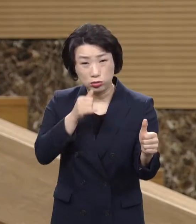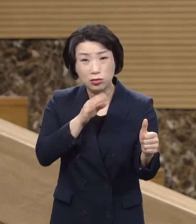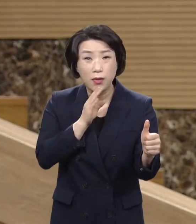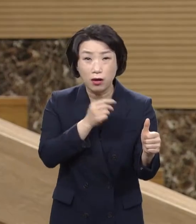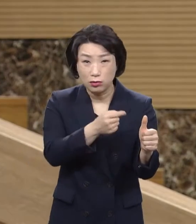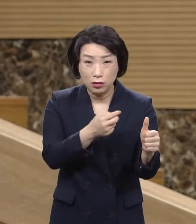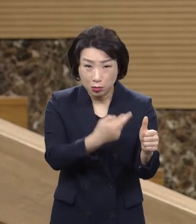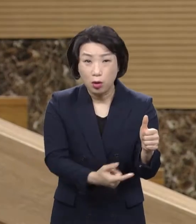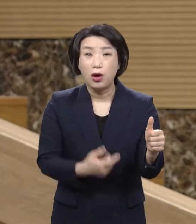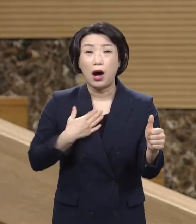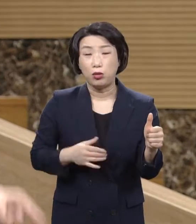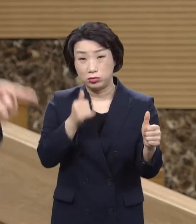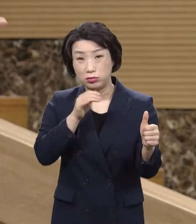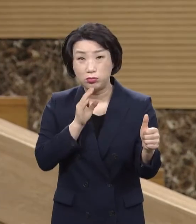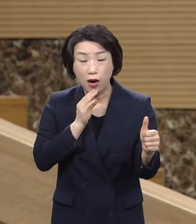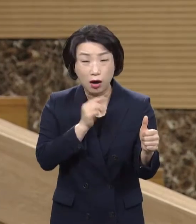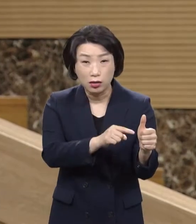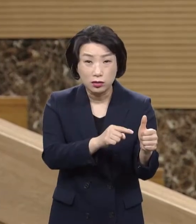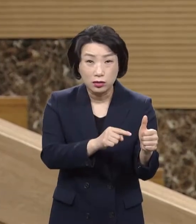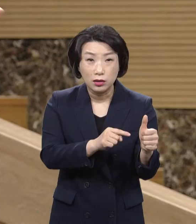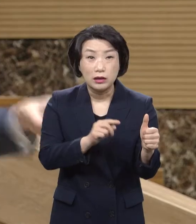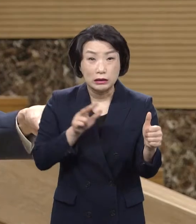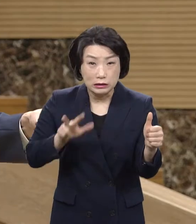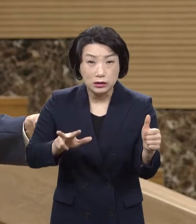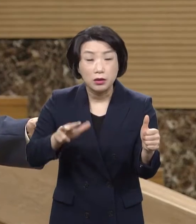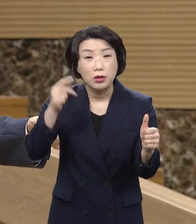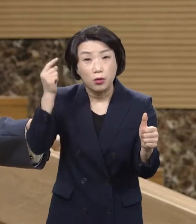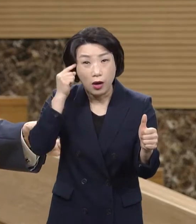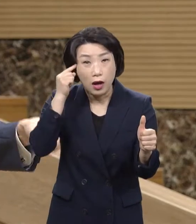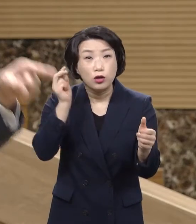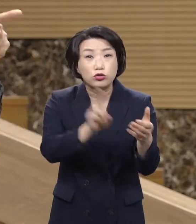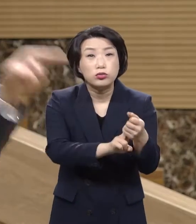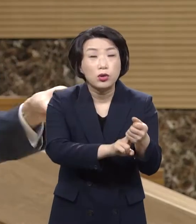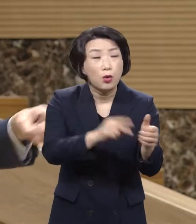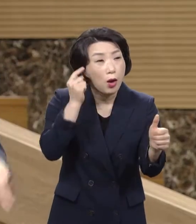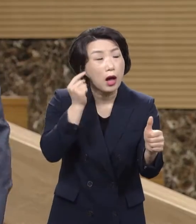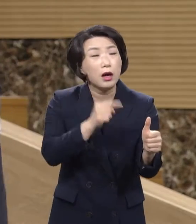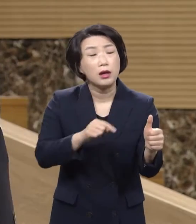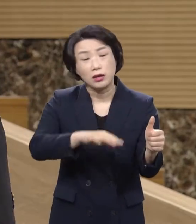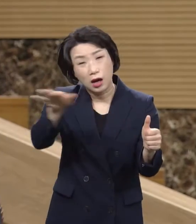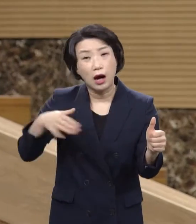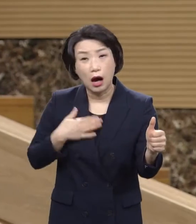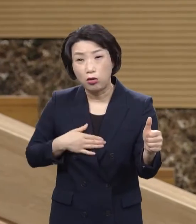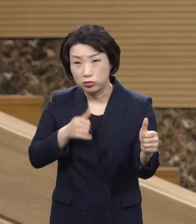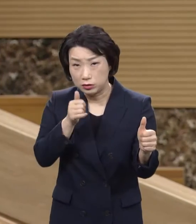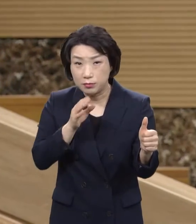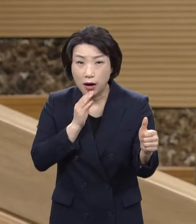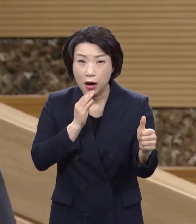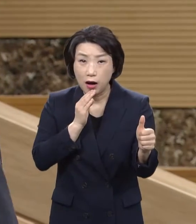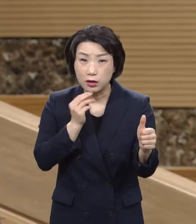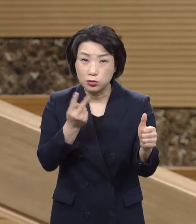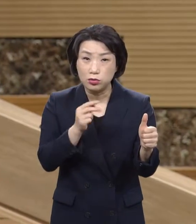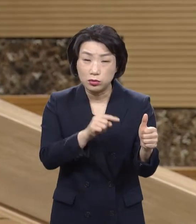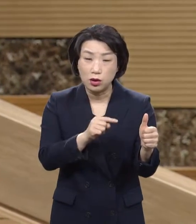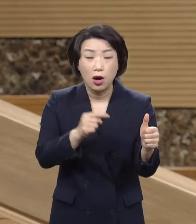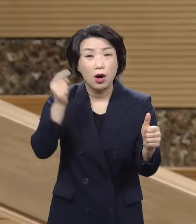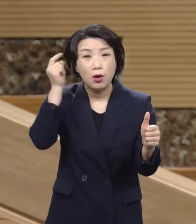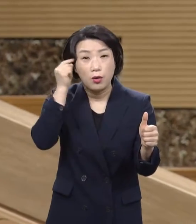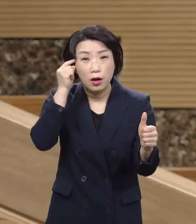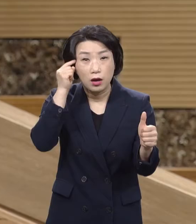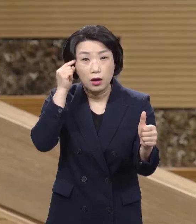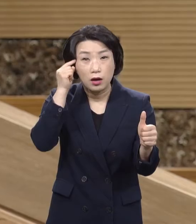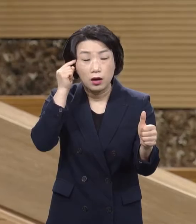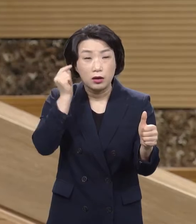거 다 알아. 내가 네가 지금 왜 숨었는 것도 다 알고, 네가 뭐